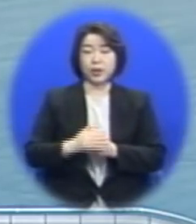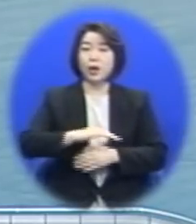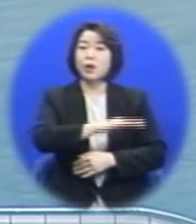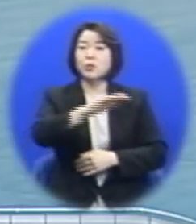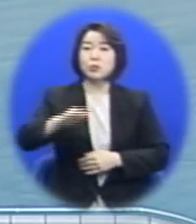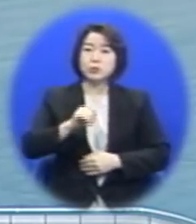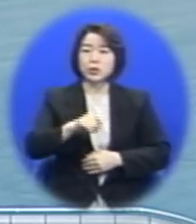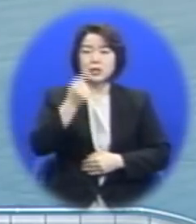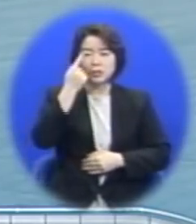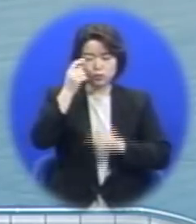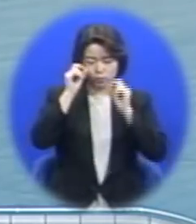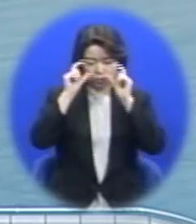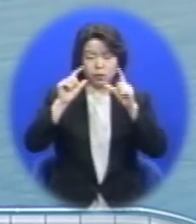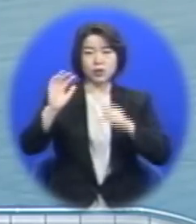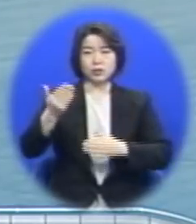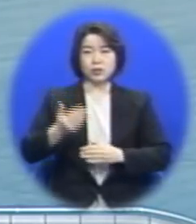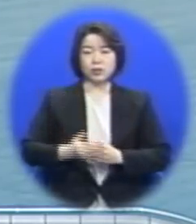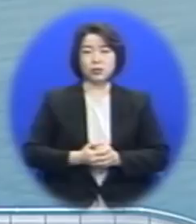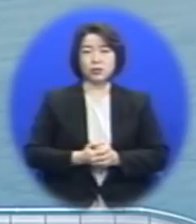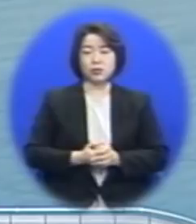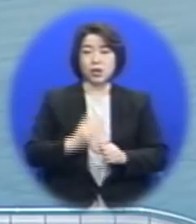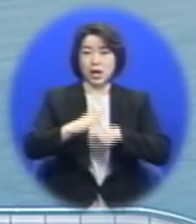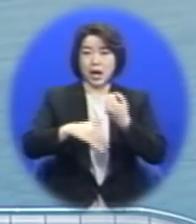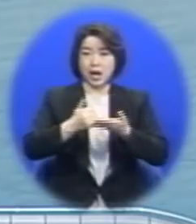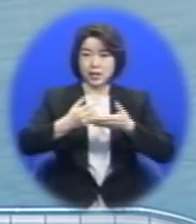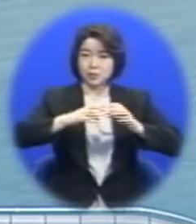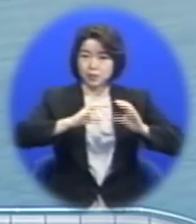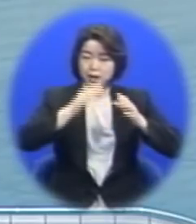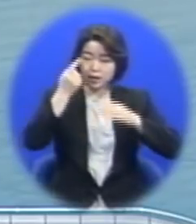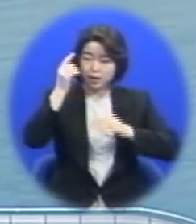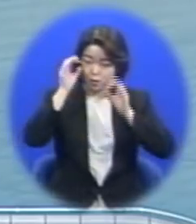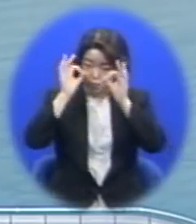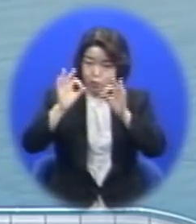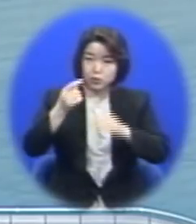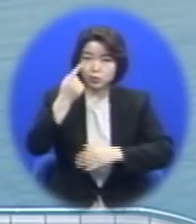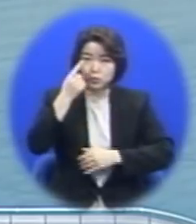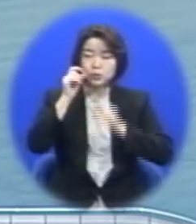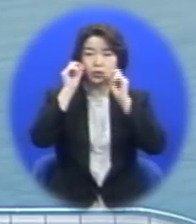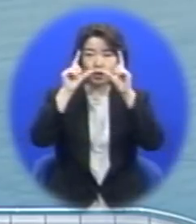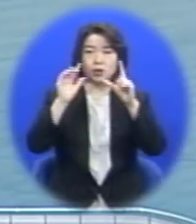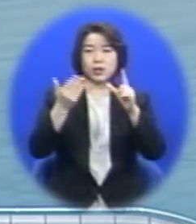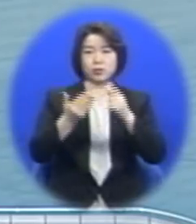우리도 이 눈이 뜨여야 합니다. 하나님의 나라를 보는 눈이 열려야 합니다.